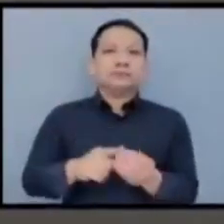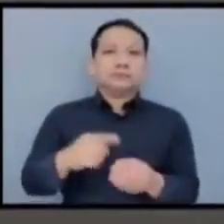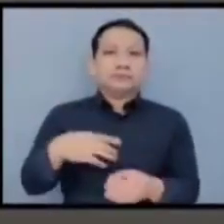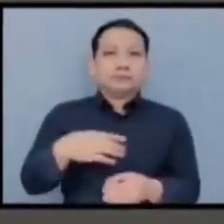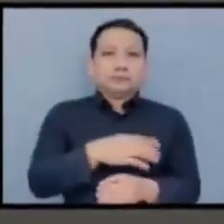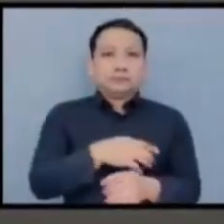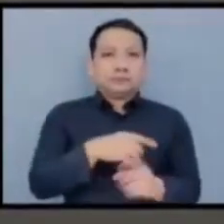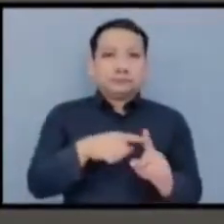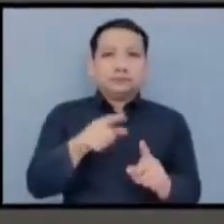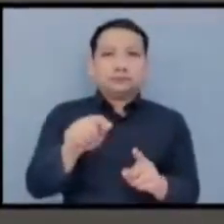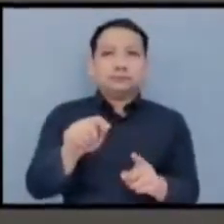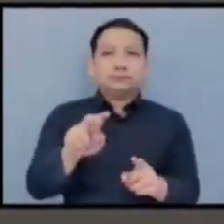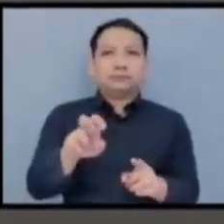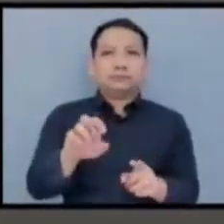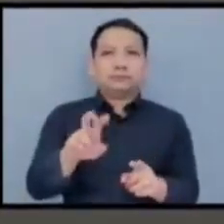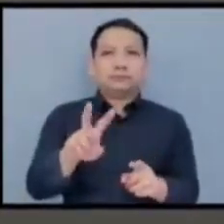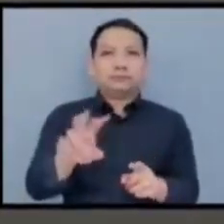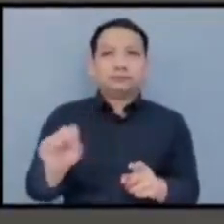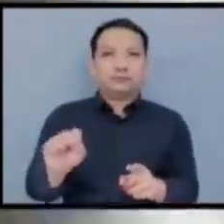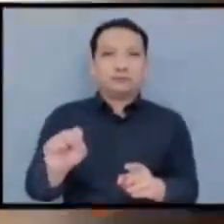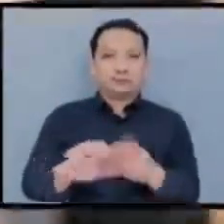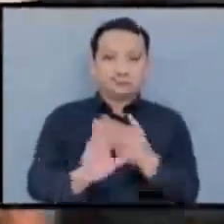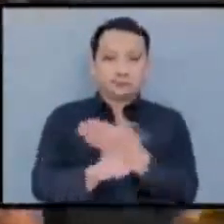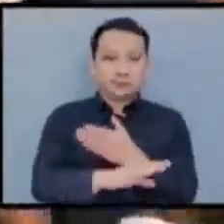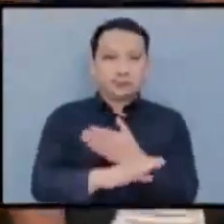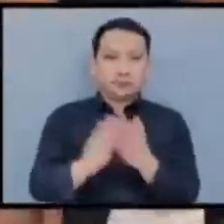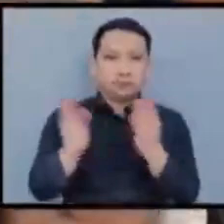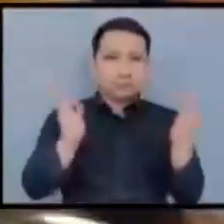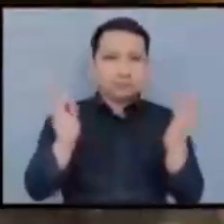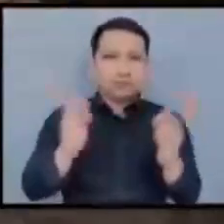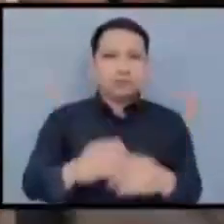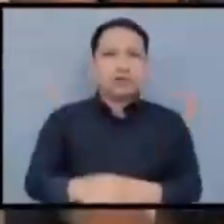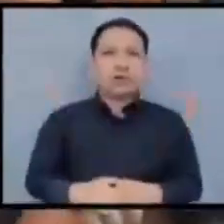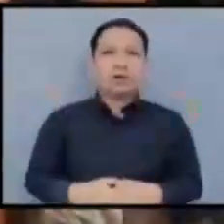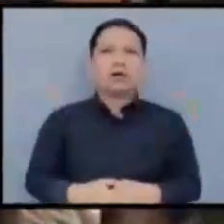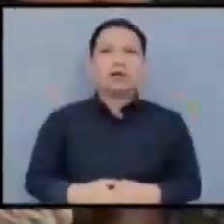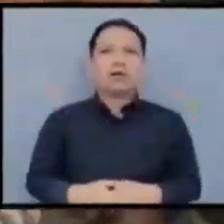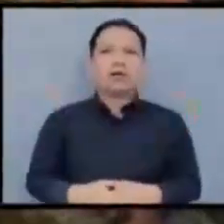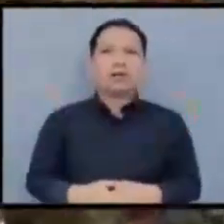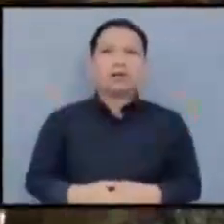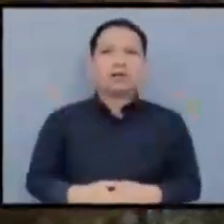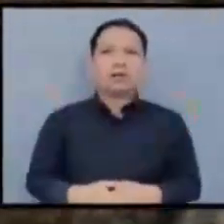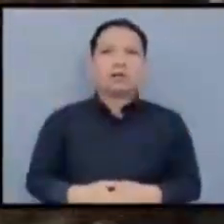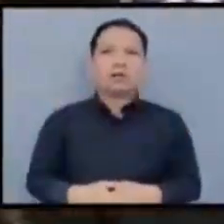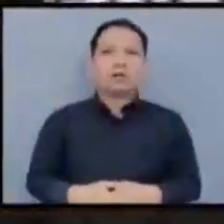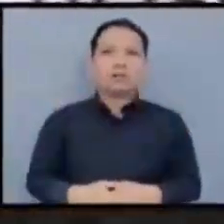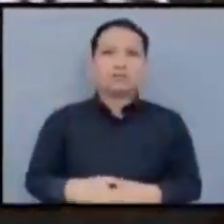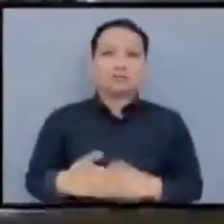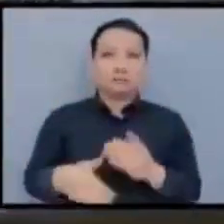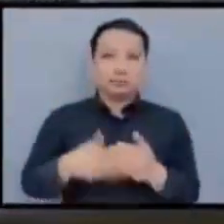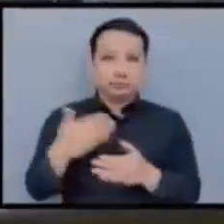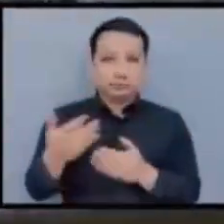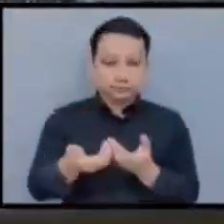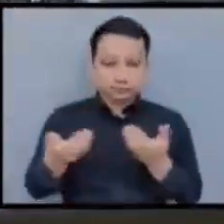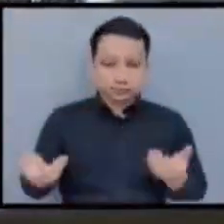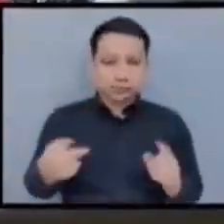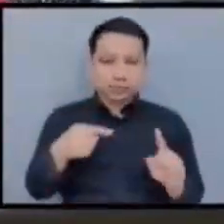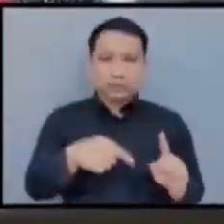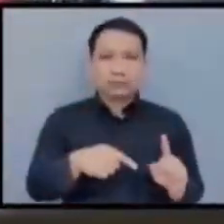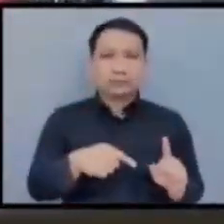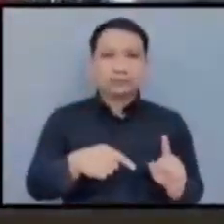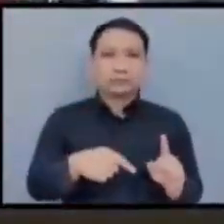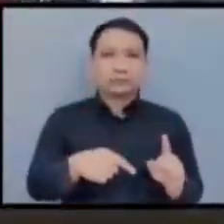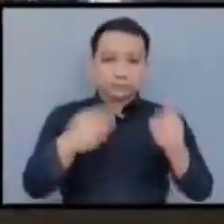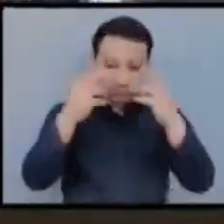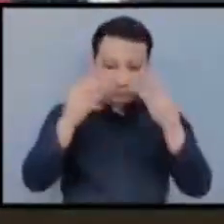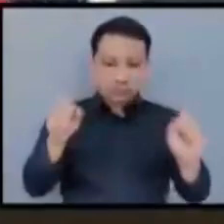ang kongresista na makabalik sa serbisyo. Bago naman ito, may hiwalay na apela rin sa Kamara si Pamplona Mayor